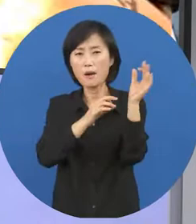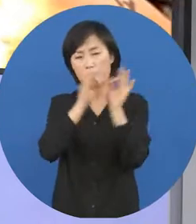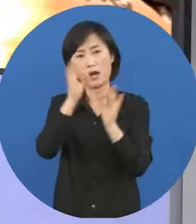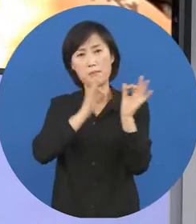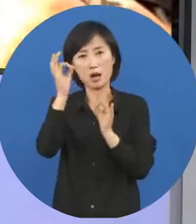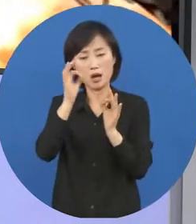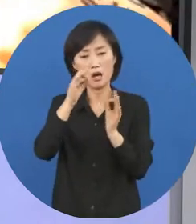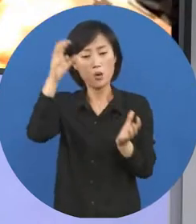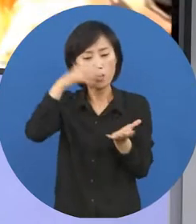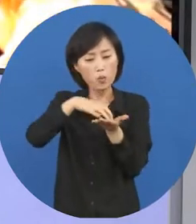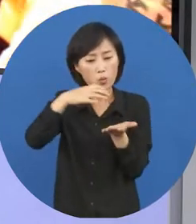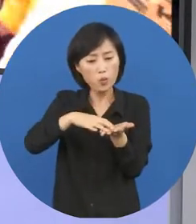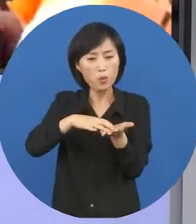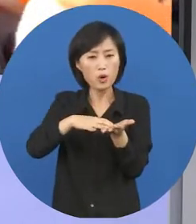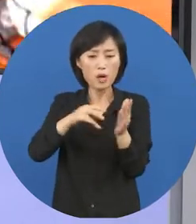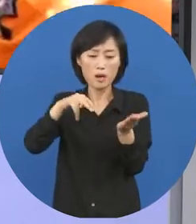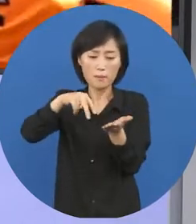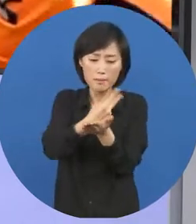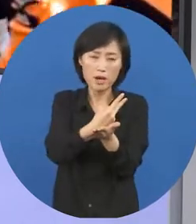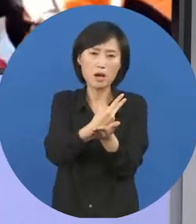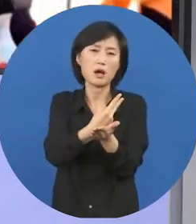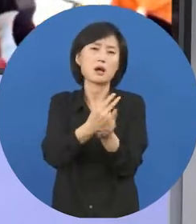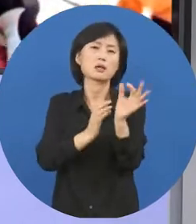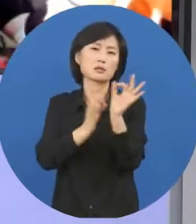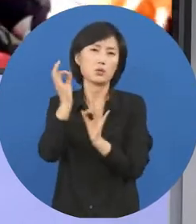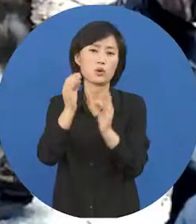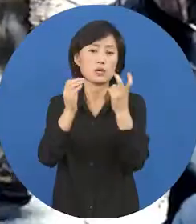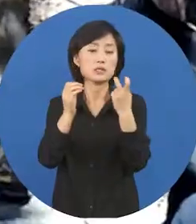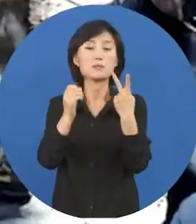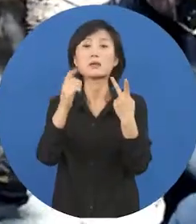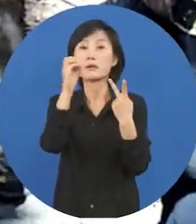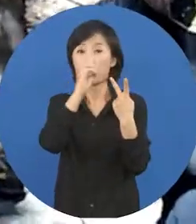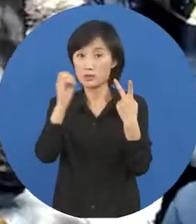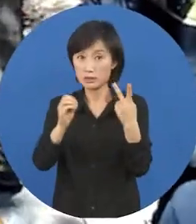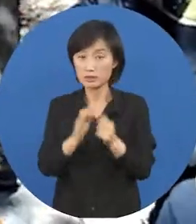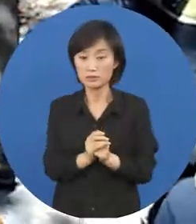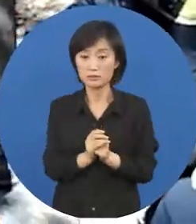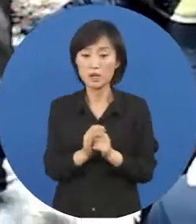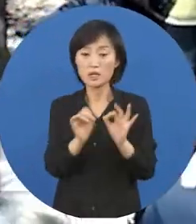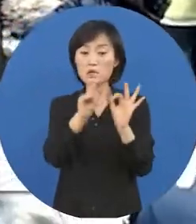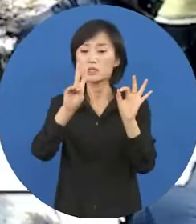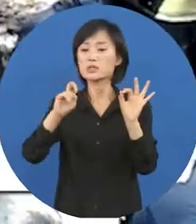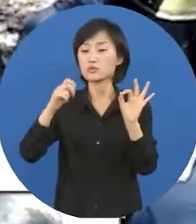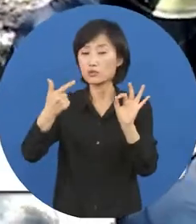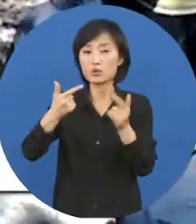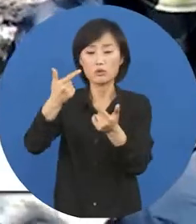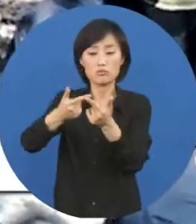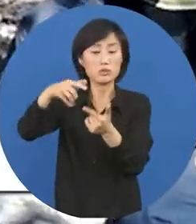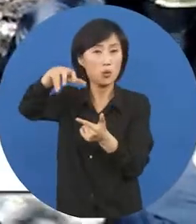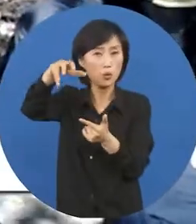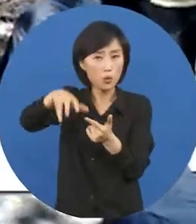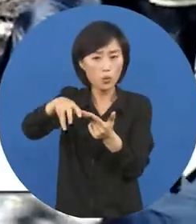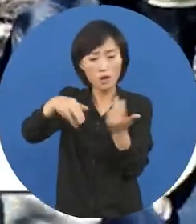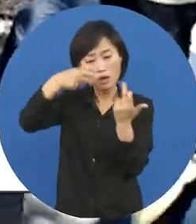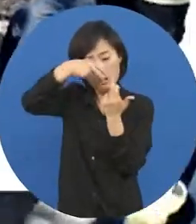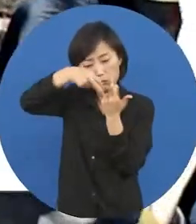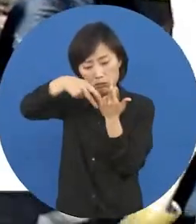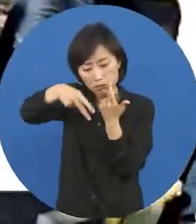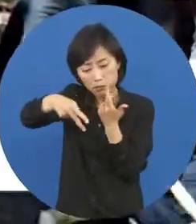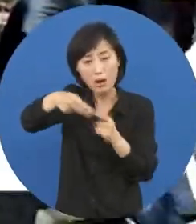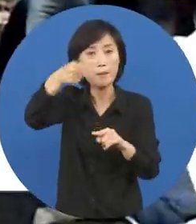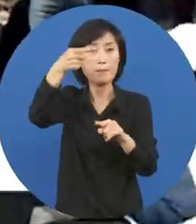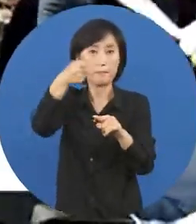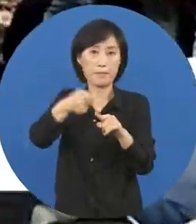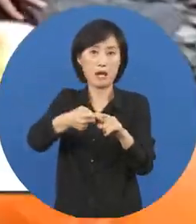실족사 고가 21% 를 차지했습니다 지난 26일 오후 부산시 금정산 북문 쪽에 서 산을